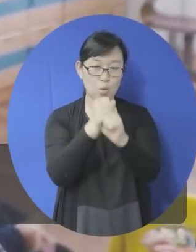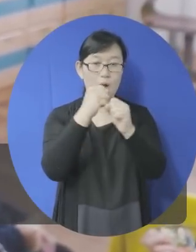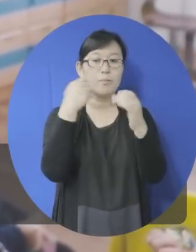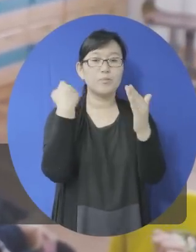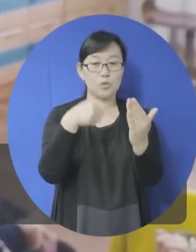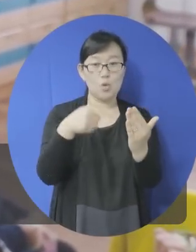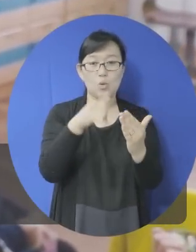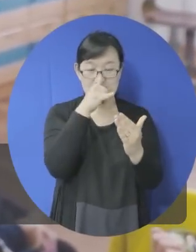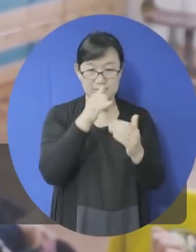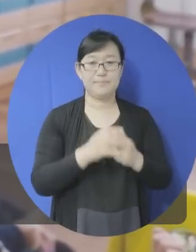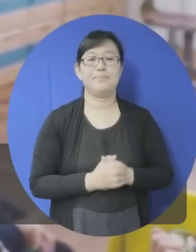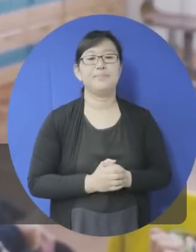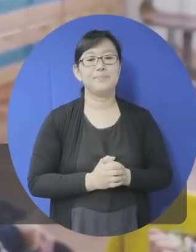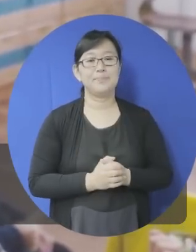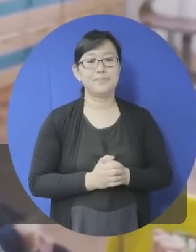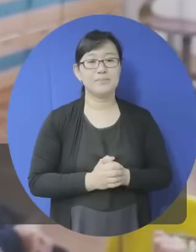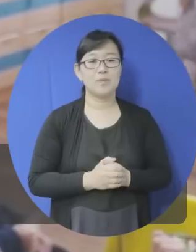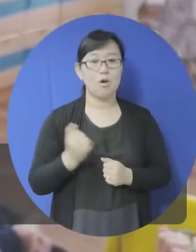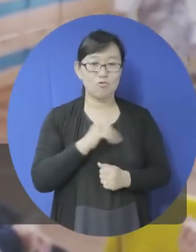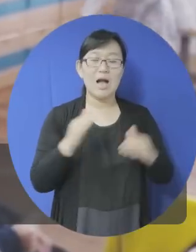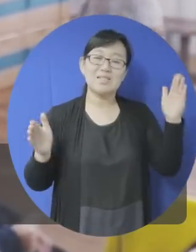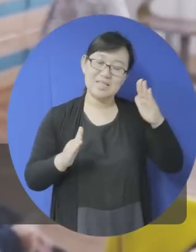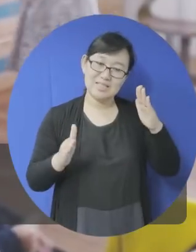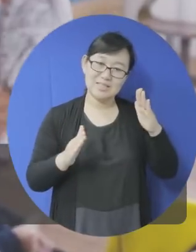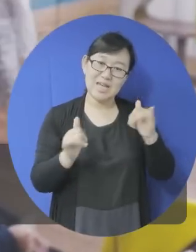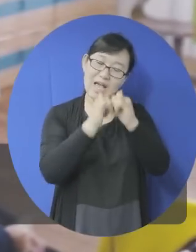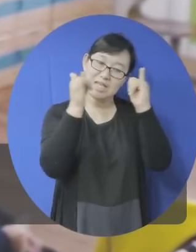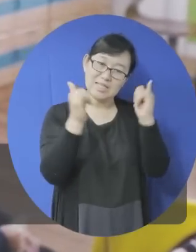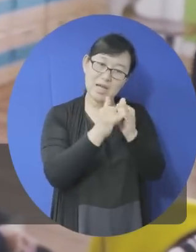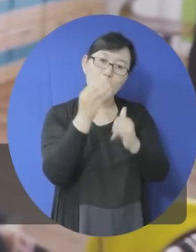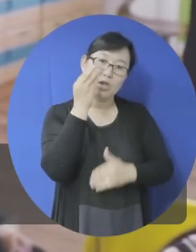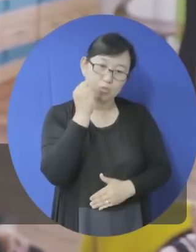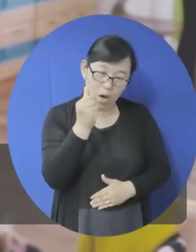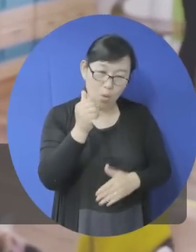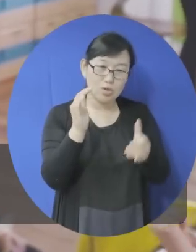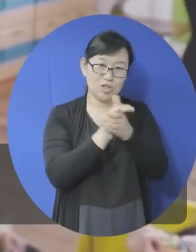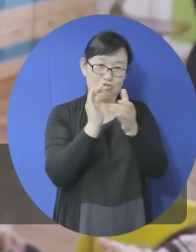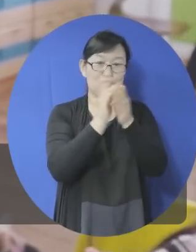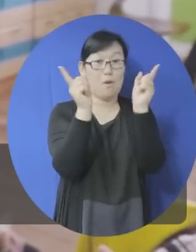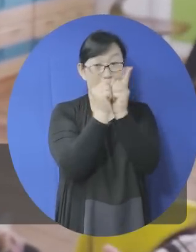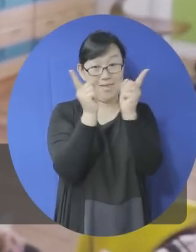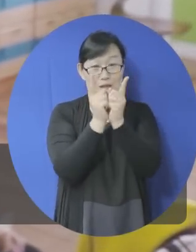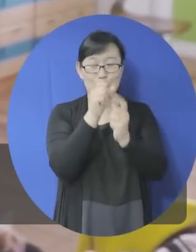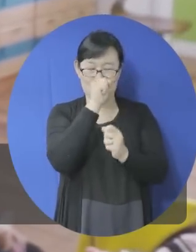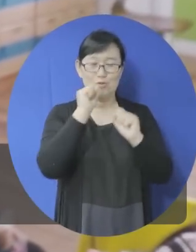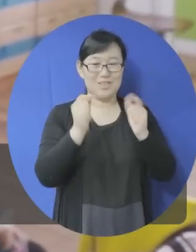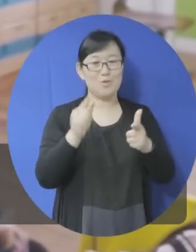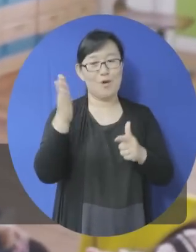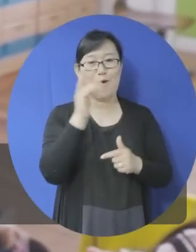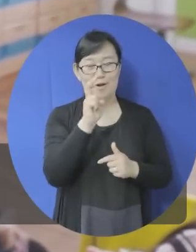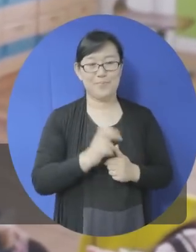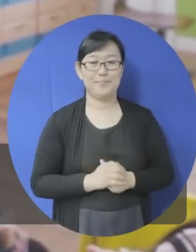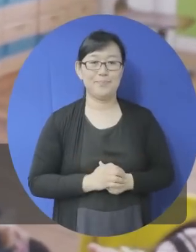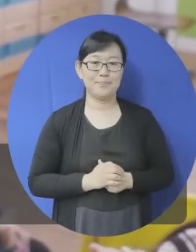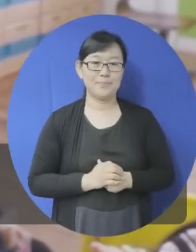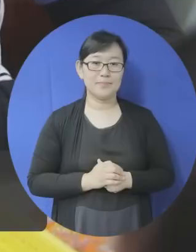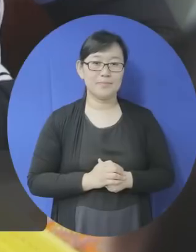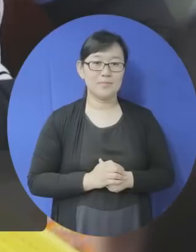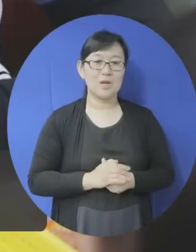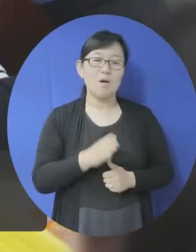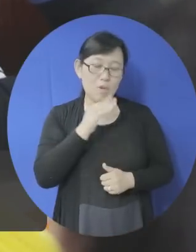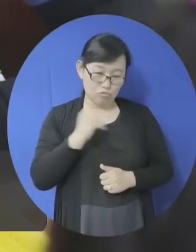저희가 통합교육을 진행을 할 거거든요. 그래서 애들한테 조금 더 사회성이나 이런 거 친구들을 만들어줄 수 있는 좋은 기회가 될 것